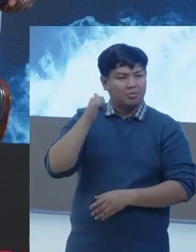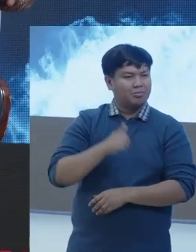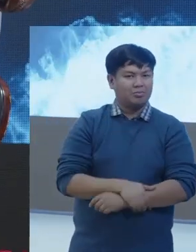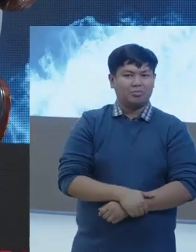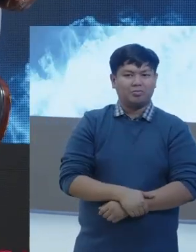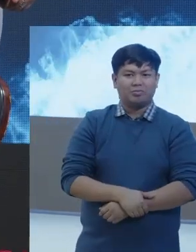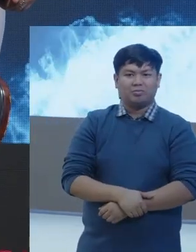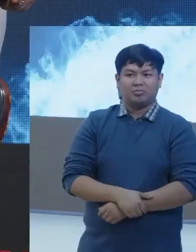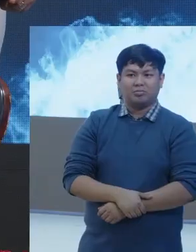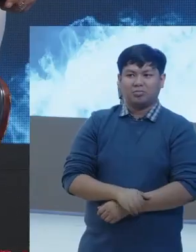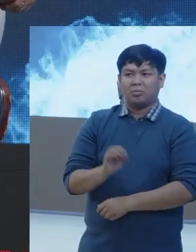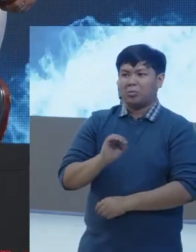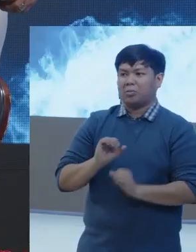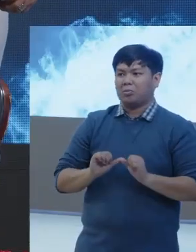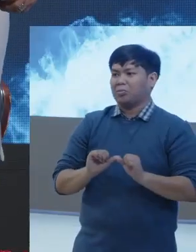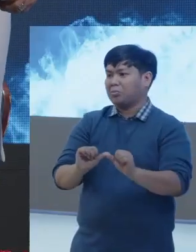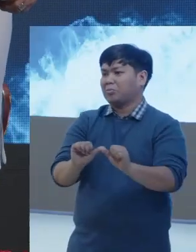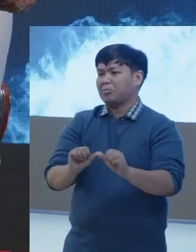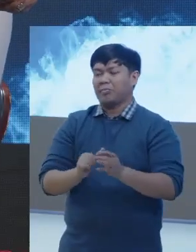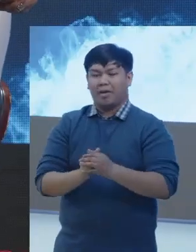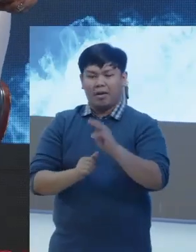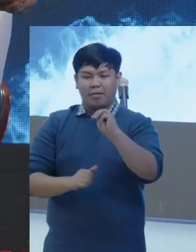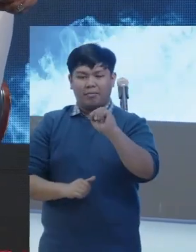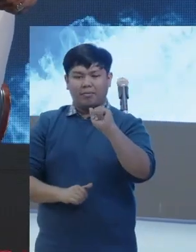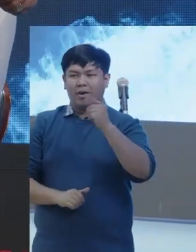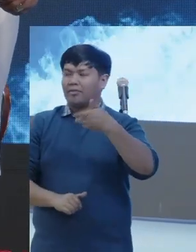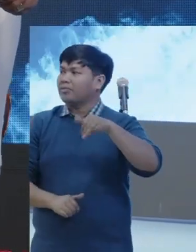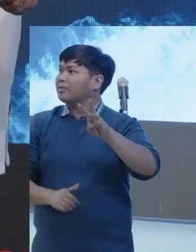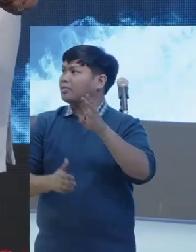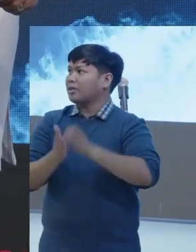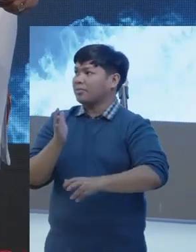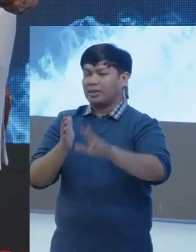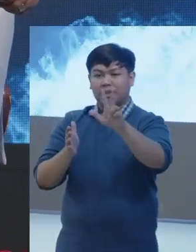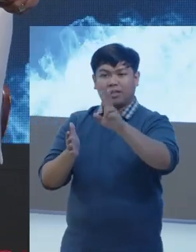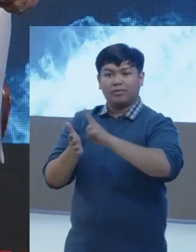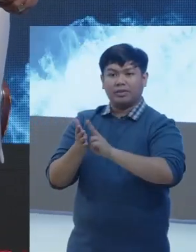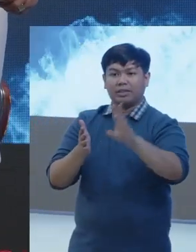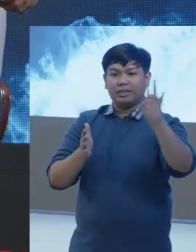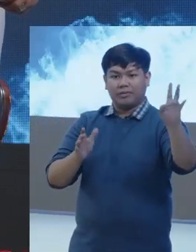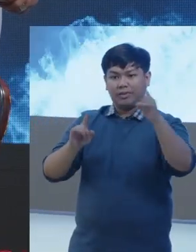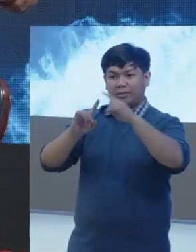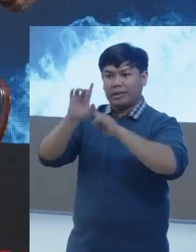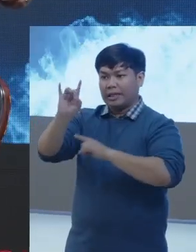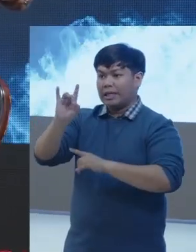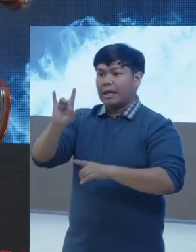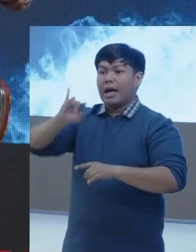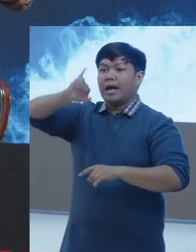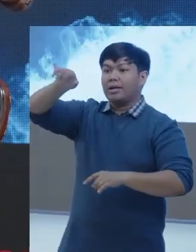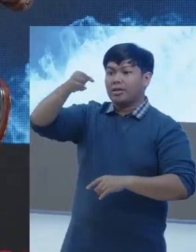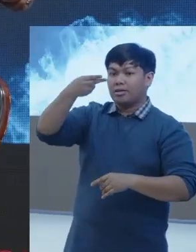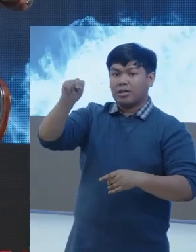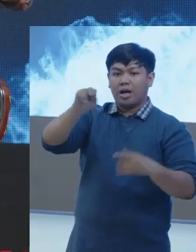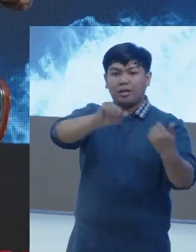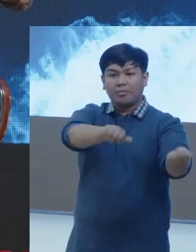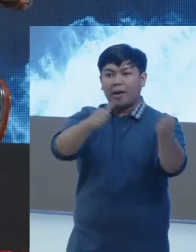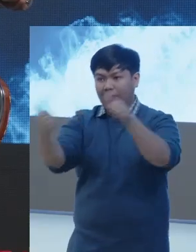Sabi sa Matthew 3, verse 7, ito po ay si John the Baptist, kasi parang